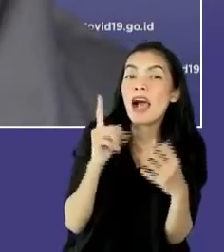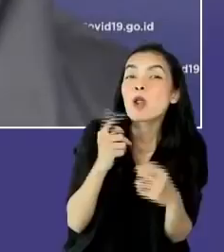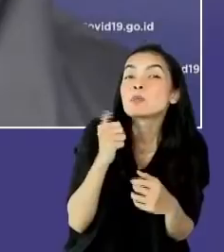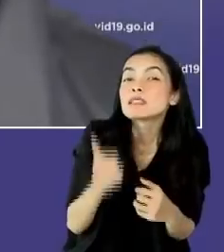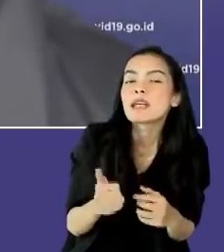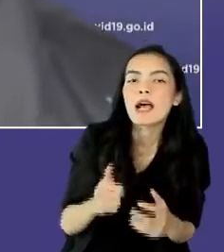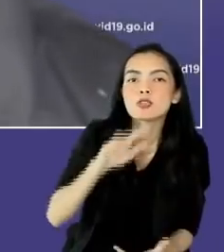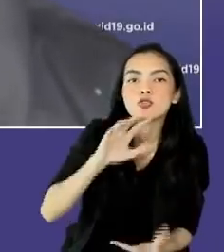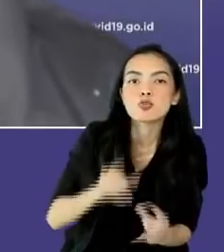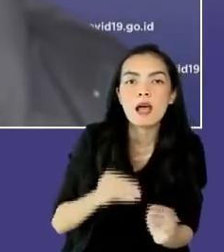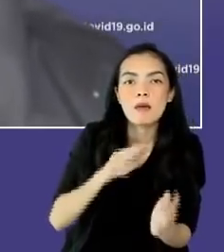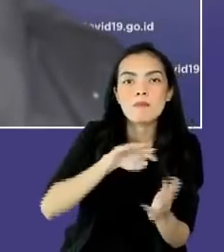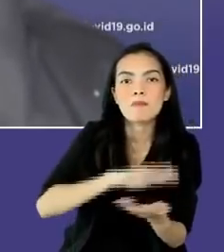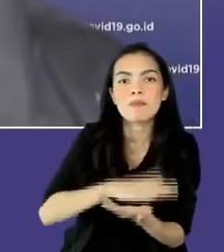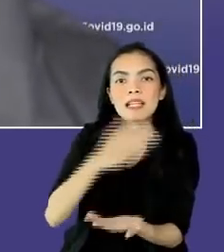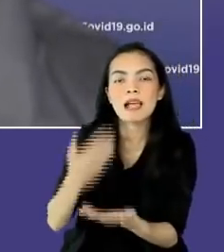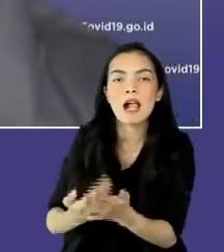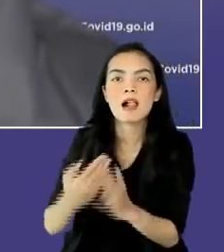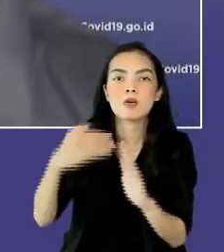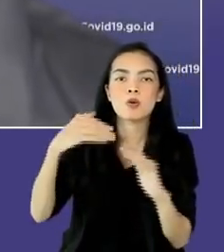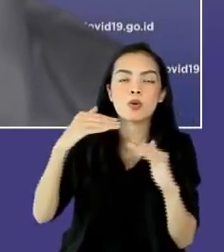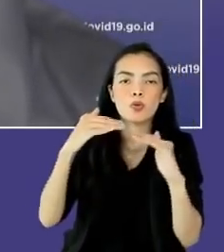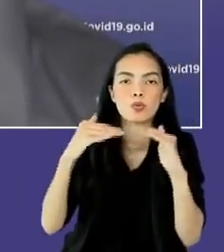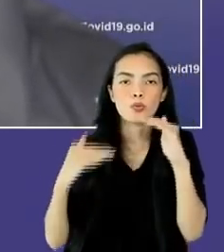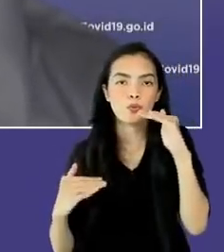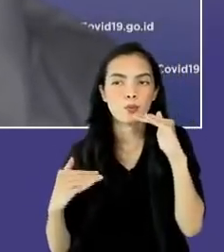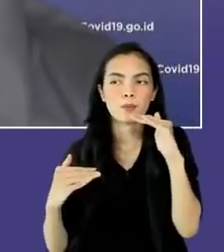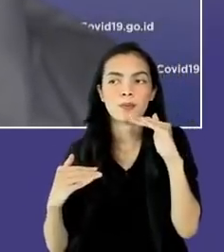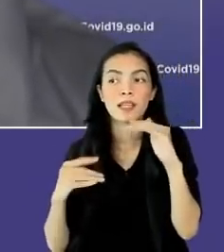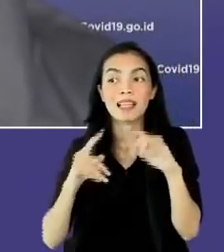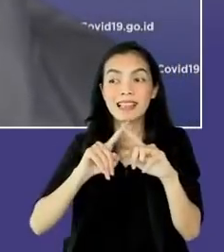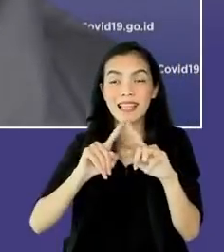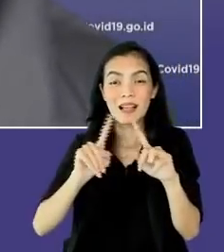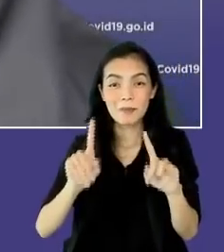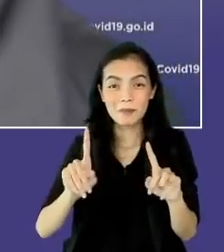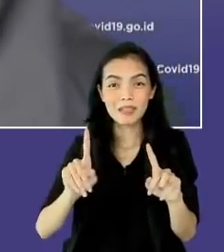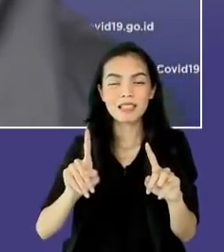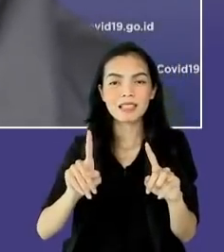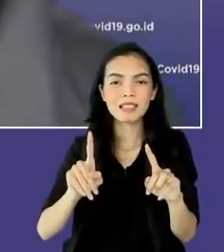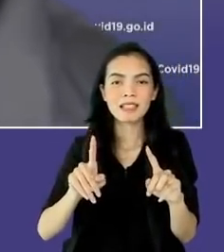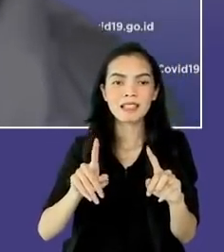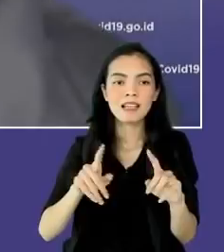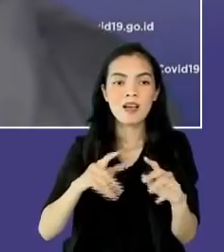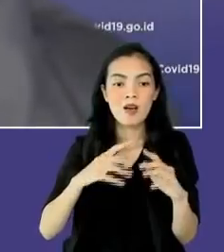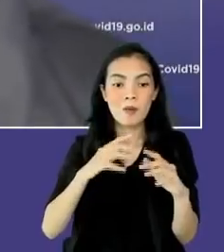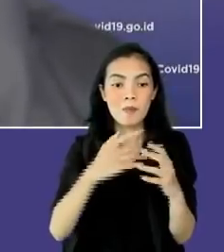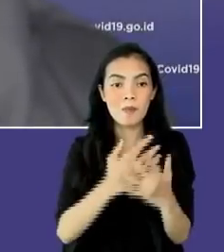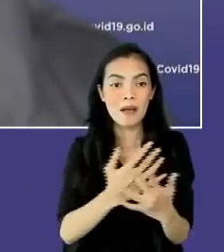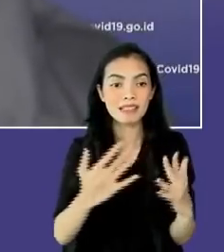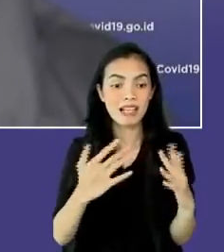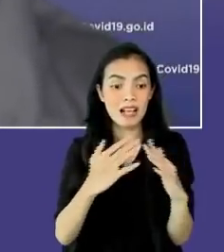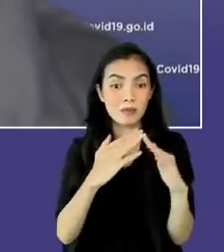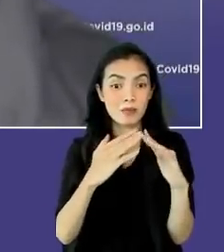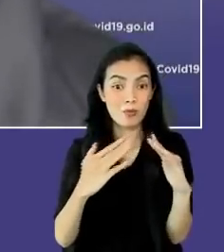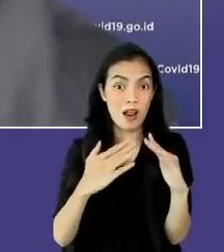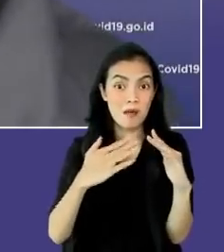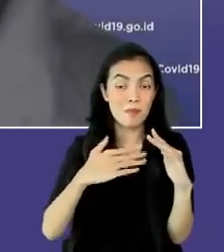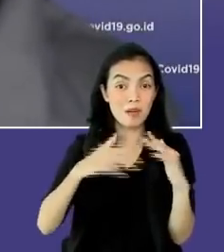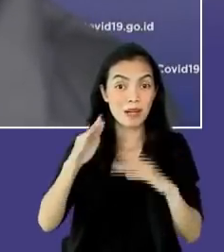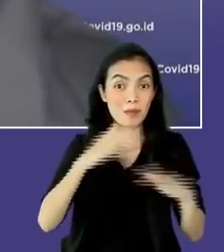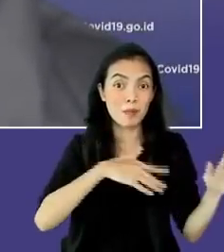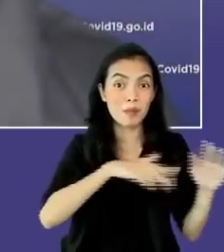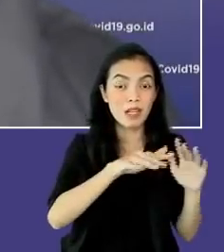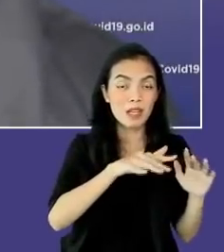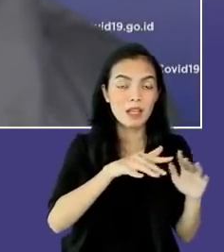Tapi lagi-lagi, jadi ada yang berbeda antara mobilitas ditekan dengan angka kasus, itu